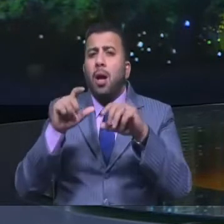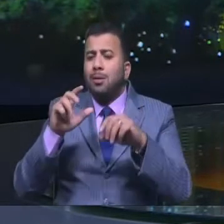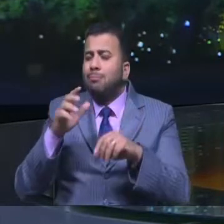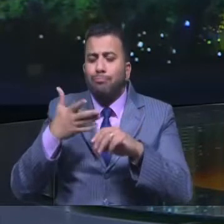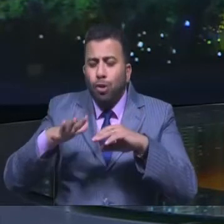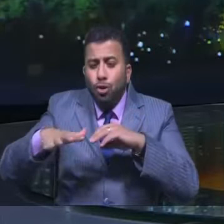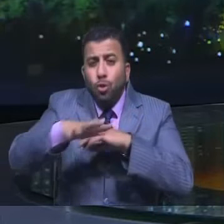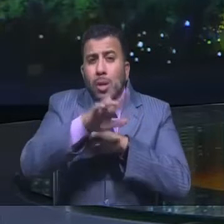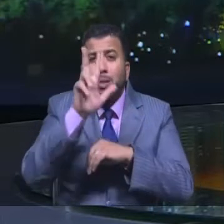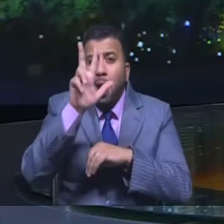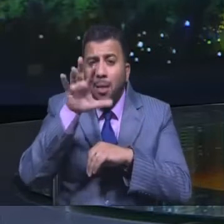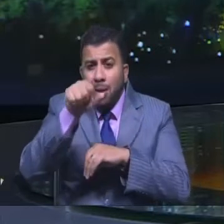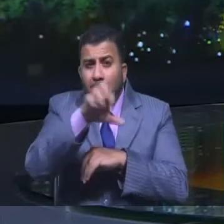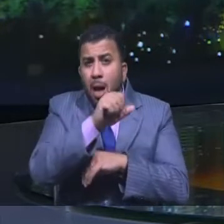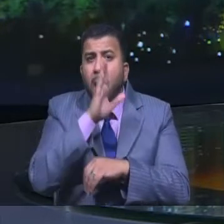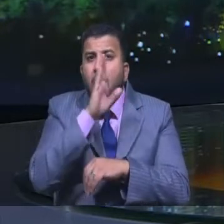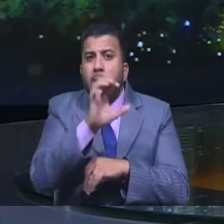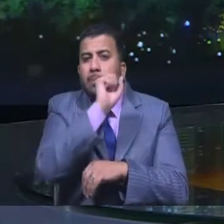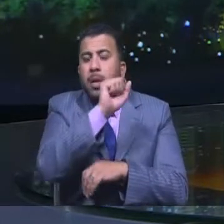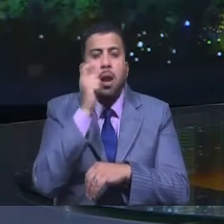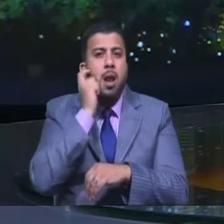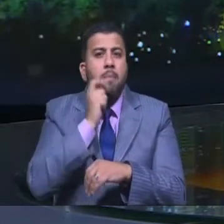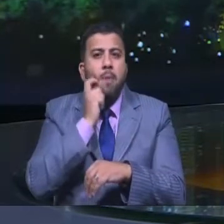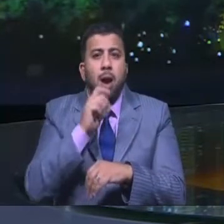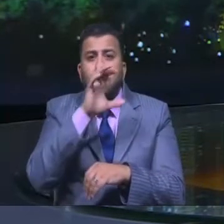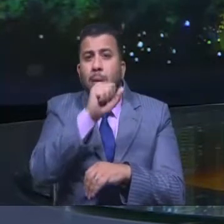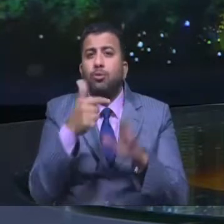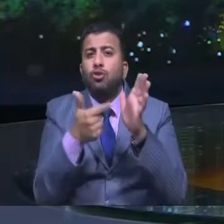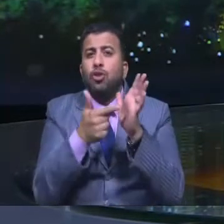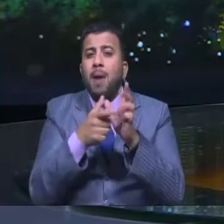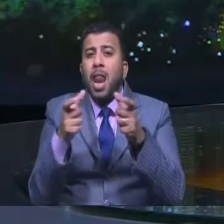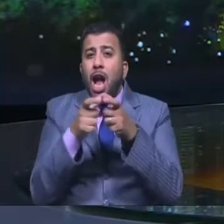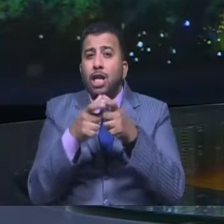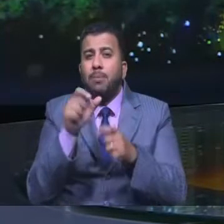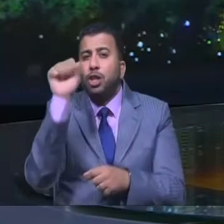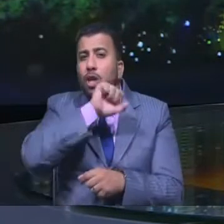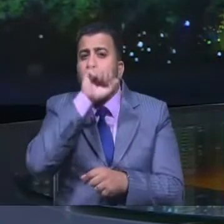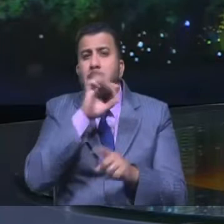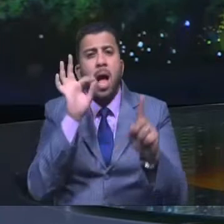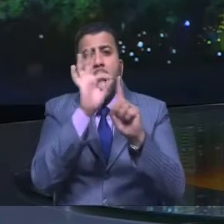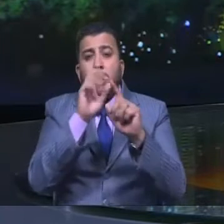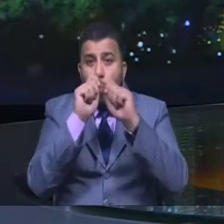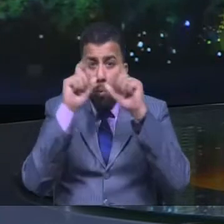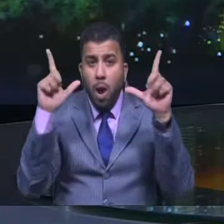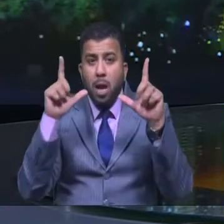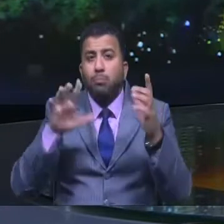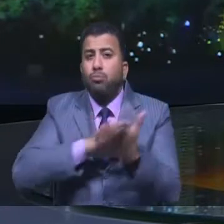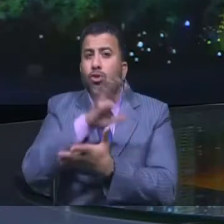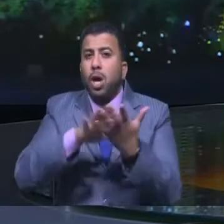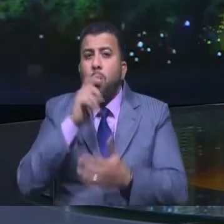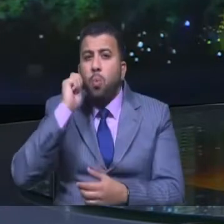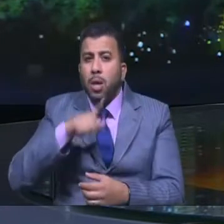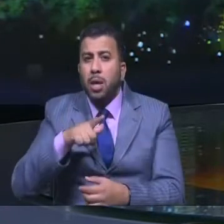الجزر الثلاث حق إماراتي مثبت بمقر الجامعة القاسمية في الشارقة بهدف تعزيز الوعي